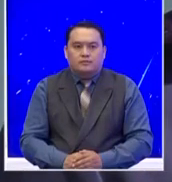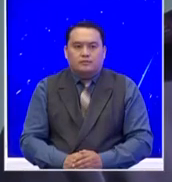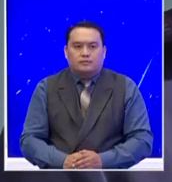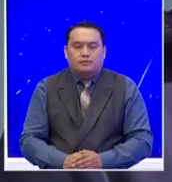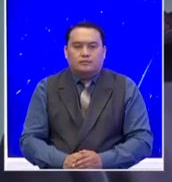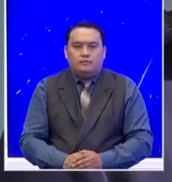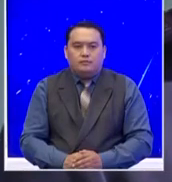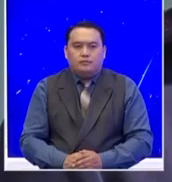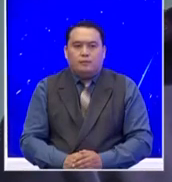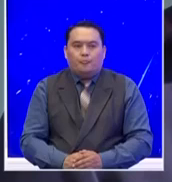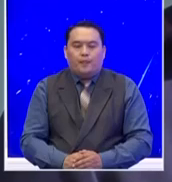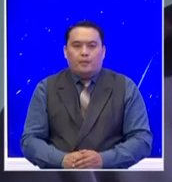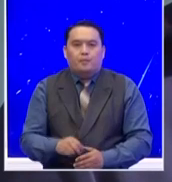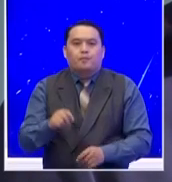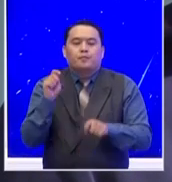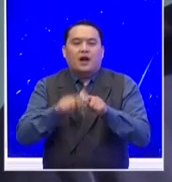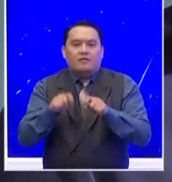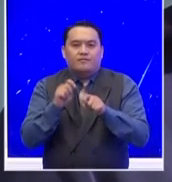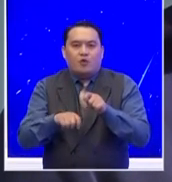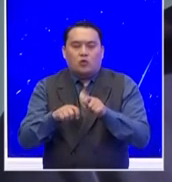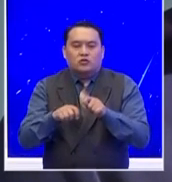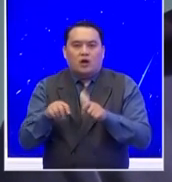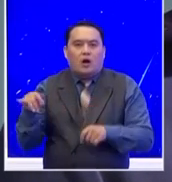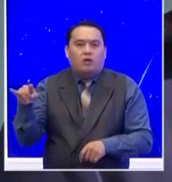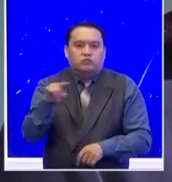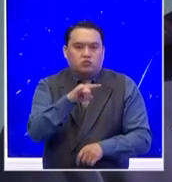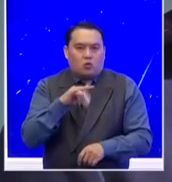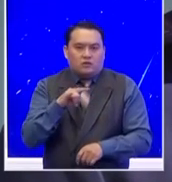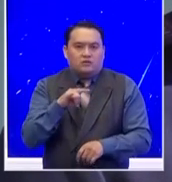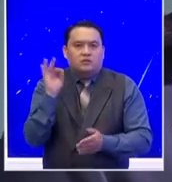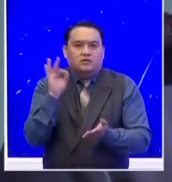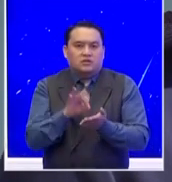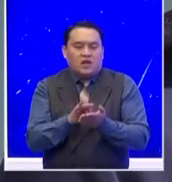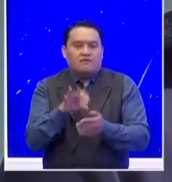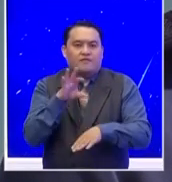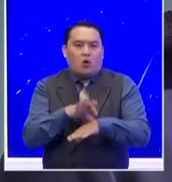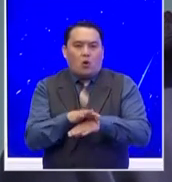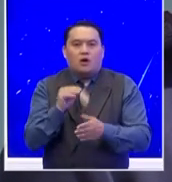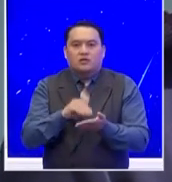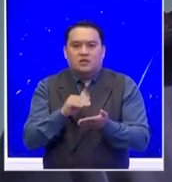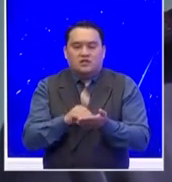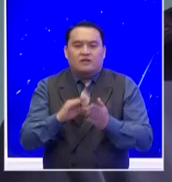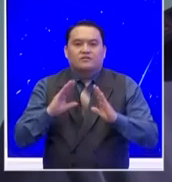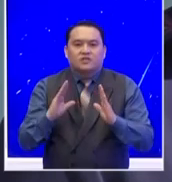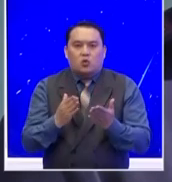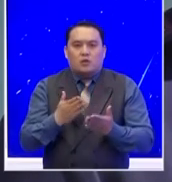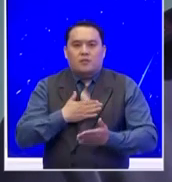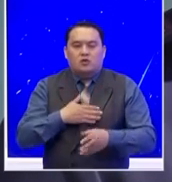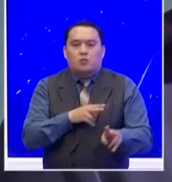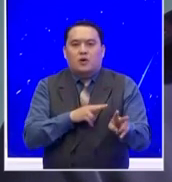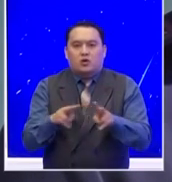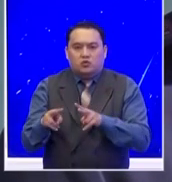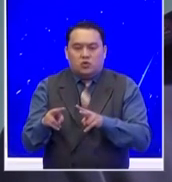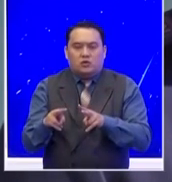Постоянно проводится обследование опасных участков. Аэровизуально обследование проводится с целью определения фоновой оценки состояния и мониторинга